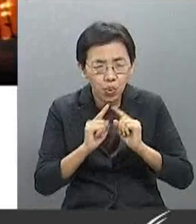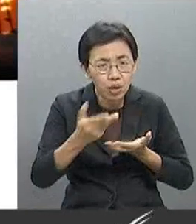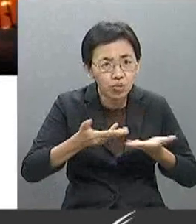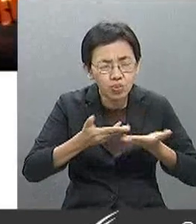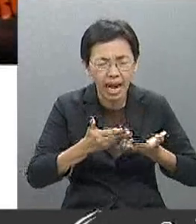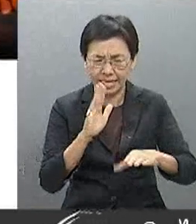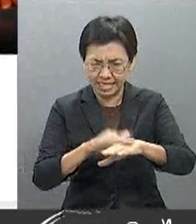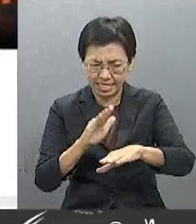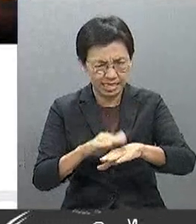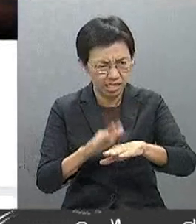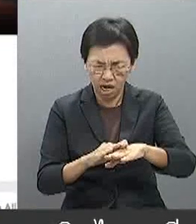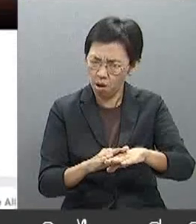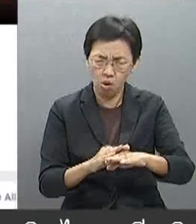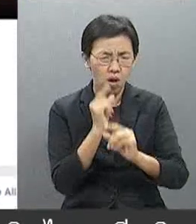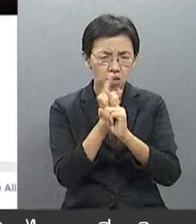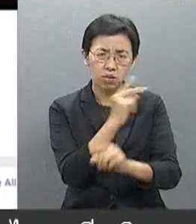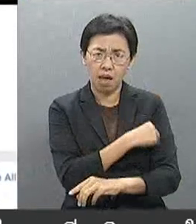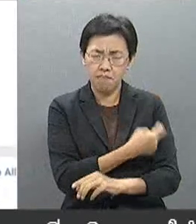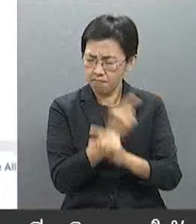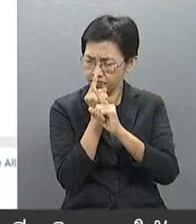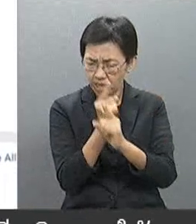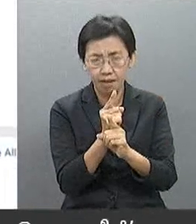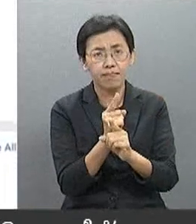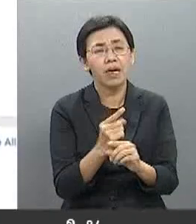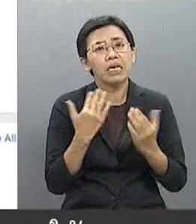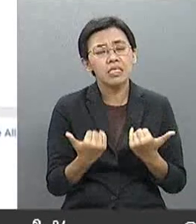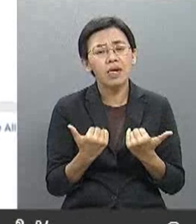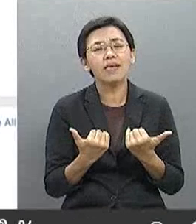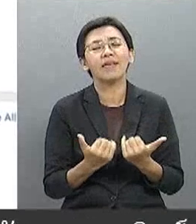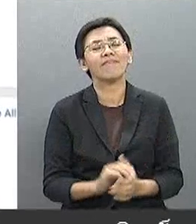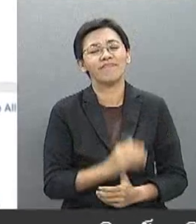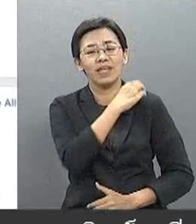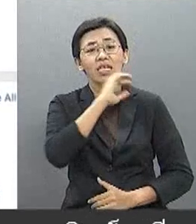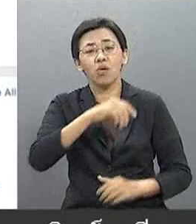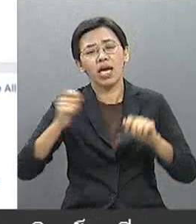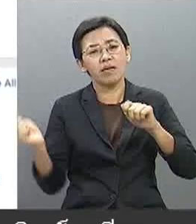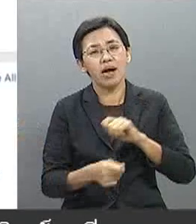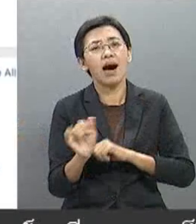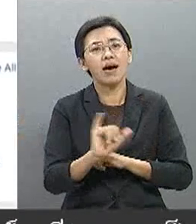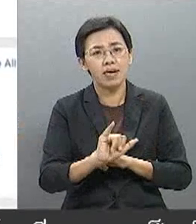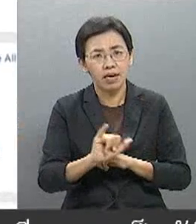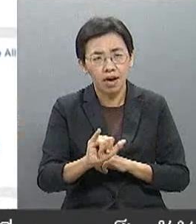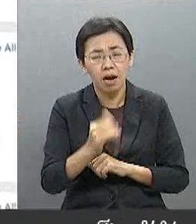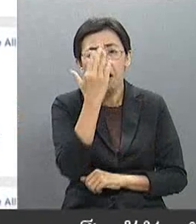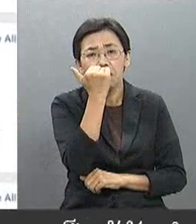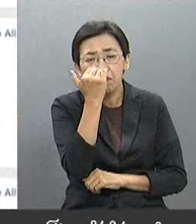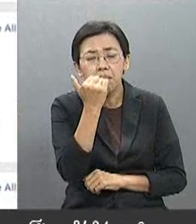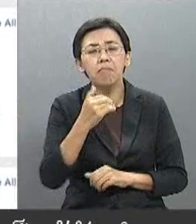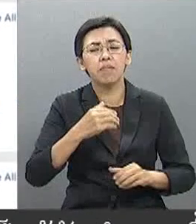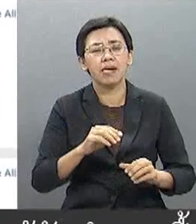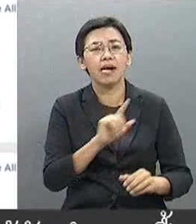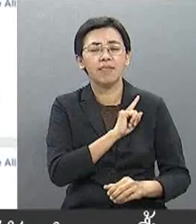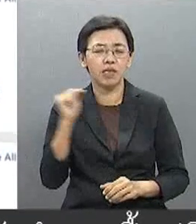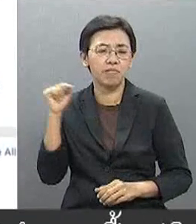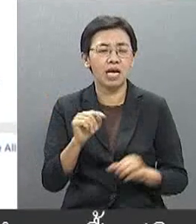าธารณสุขเบื้องต้นทางเขตยังไม่ได้มีบทลงโทษเนื่องจากห้างสรรพสินค้าได้มีมาตรการในการสั่งปิดโรงหนังเป็นเวล